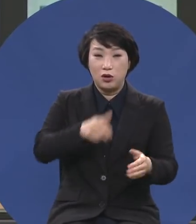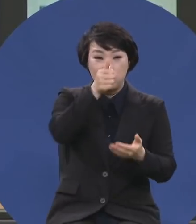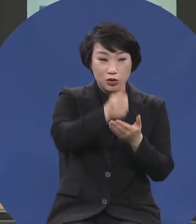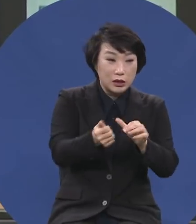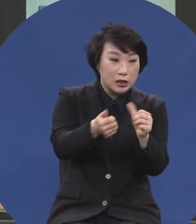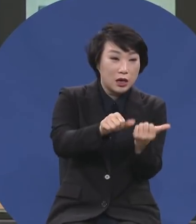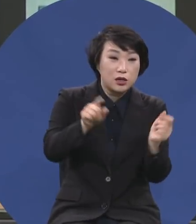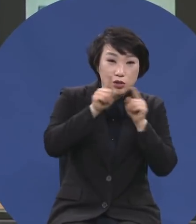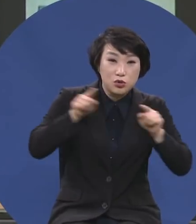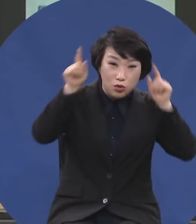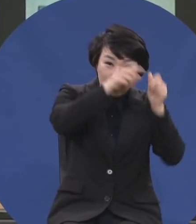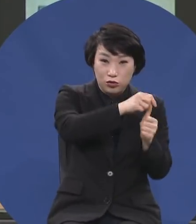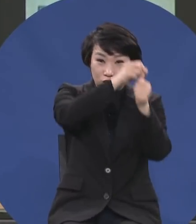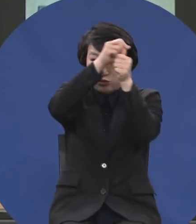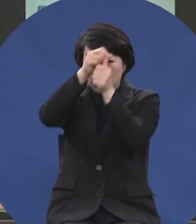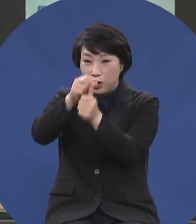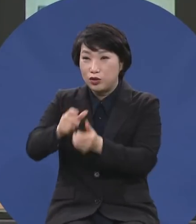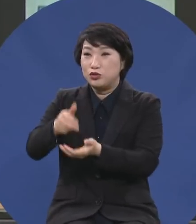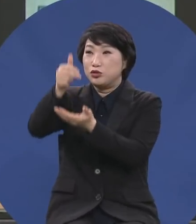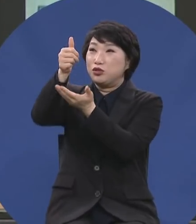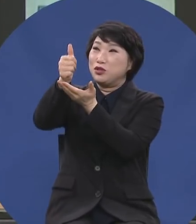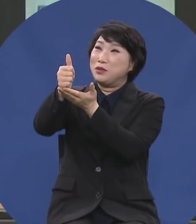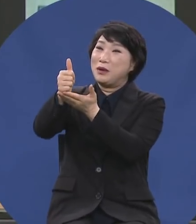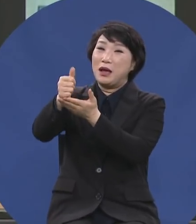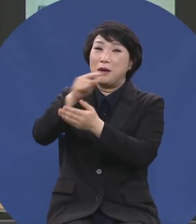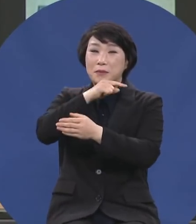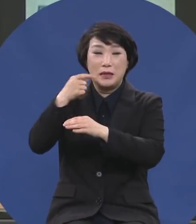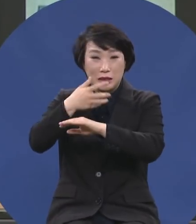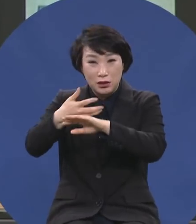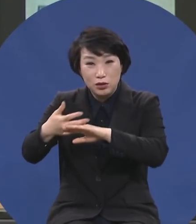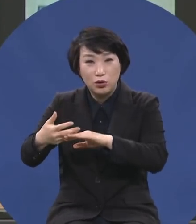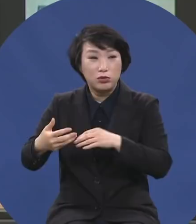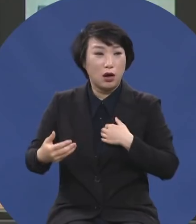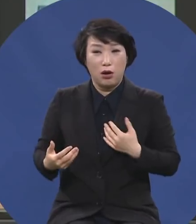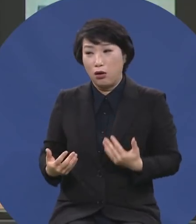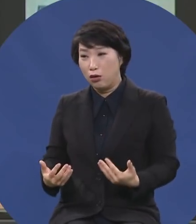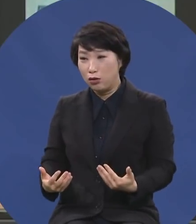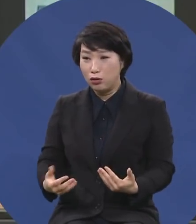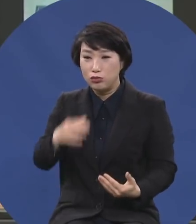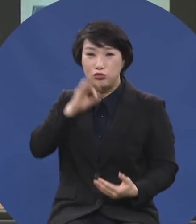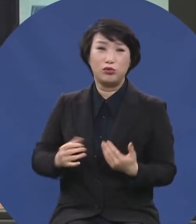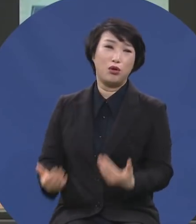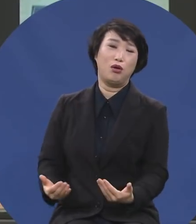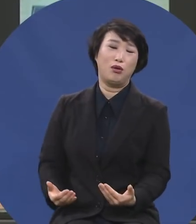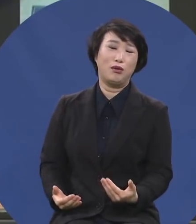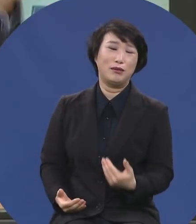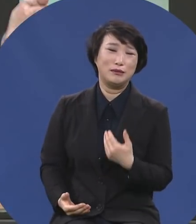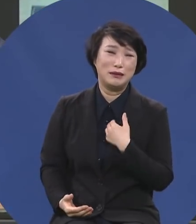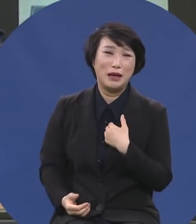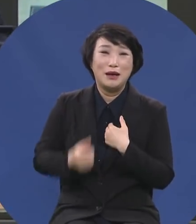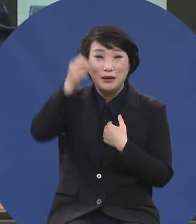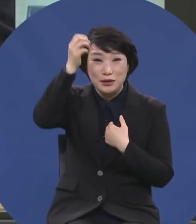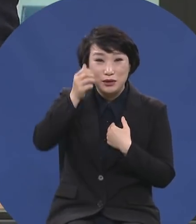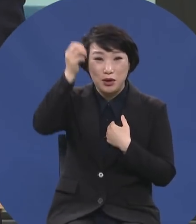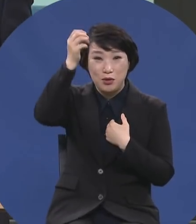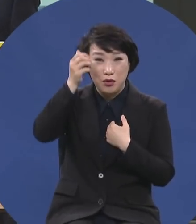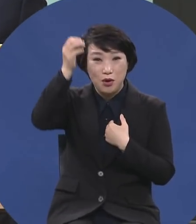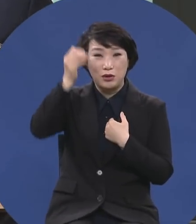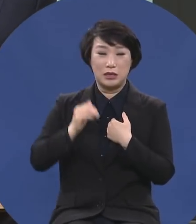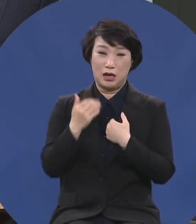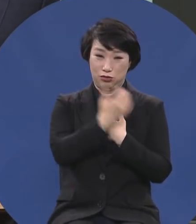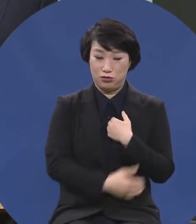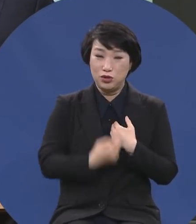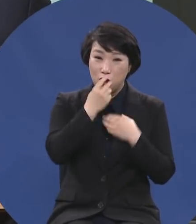사망과 지옥에서 구원하신 주님의 흘리신 피는 어떡하라고? 당신의 영혼이